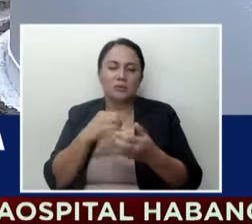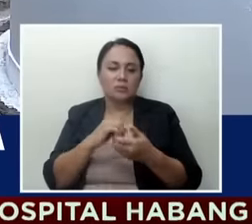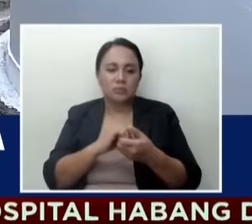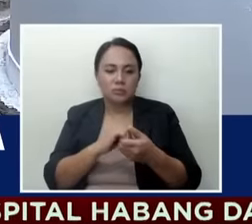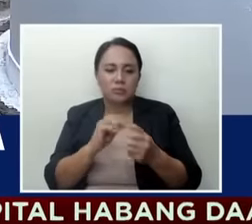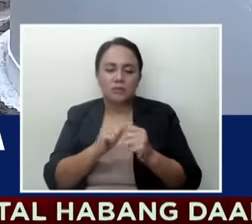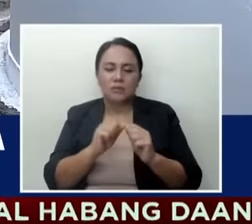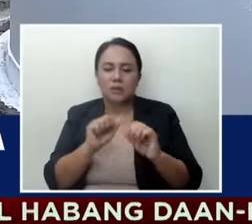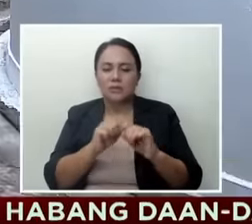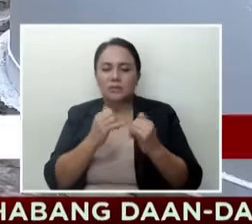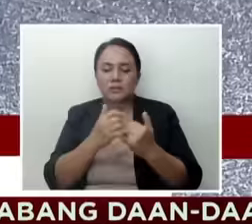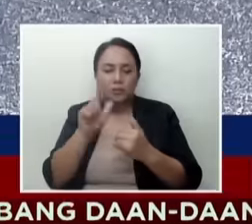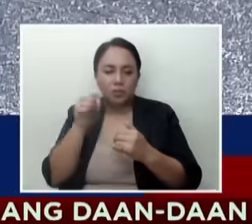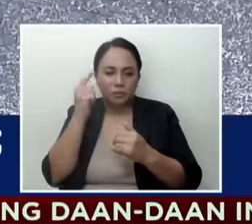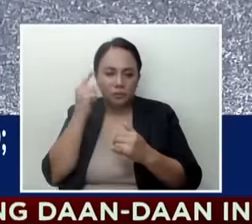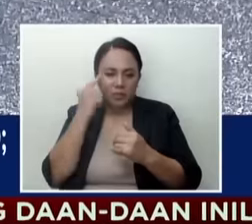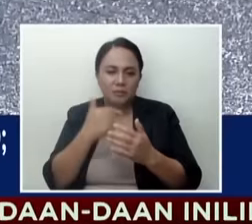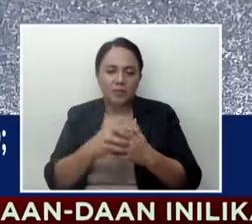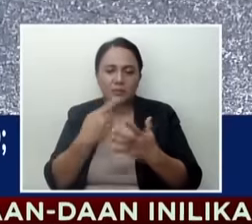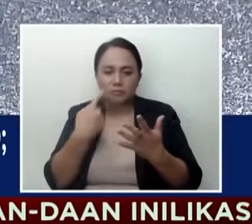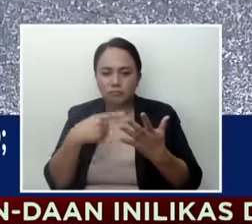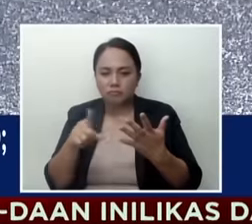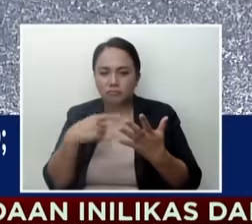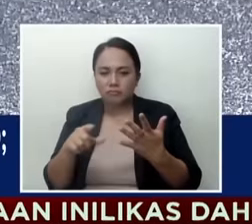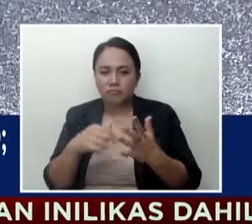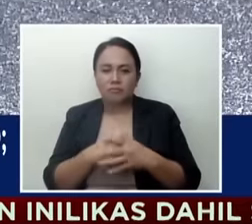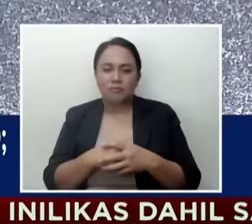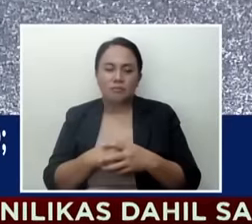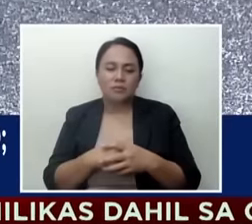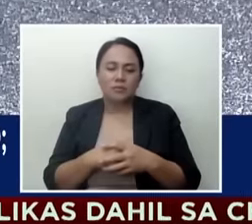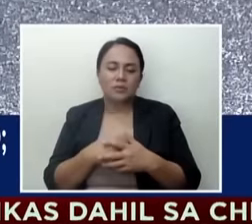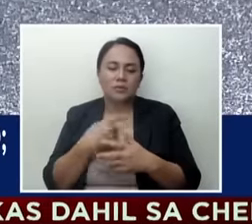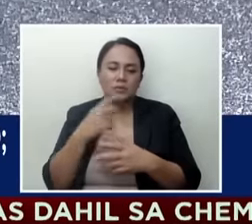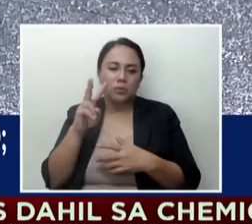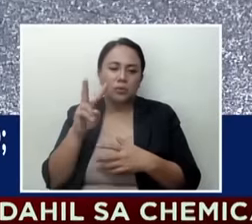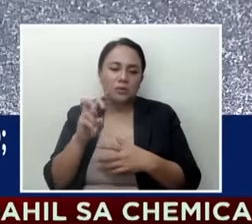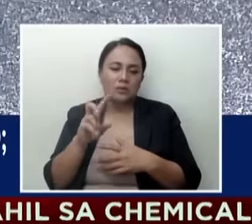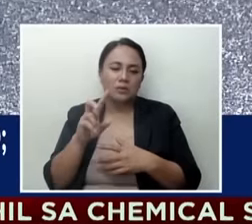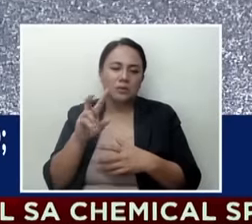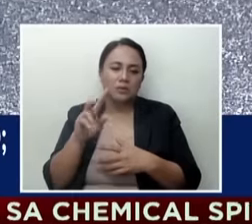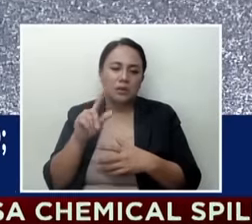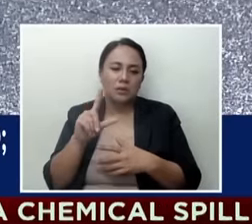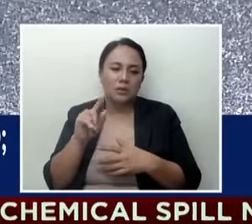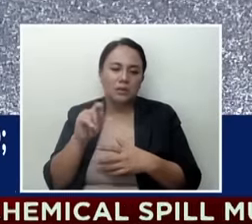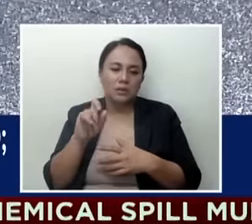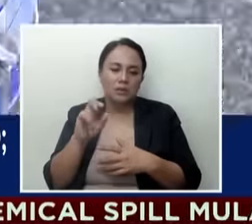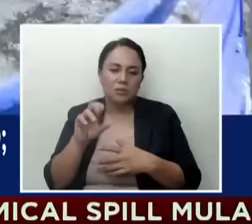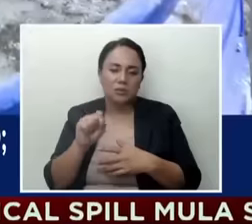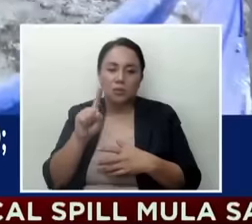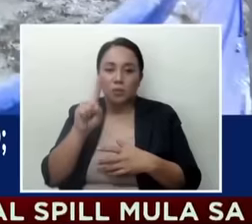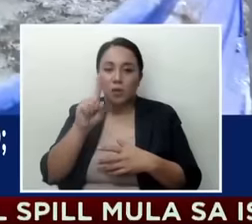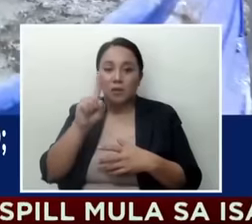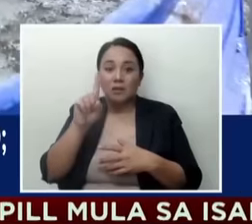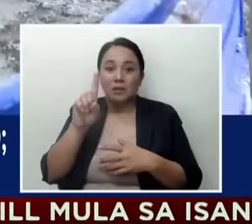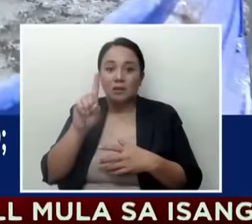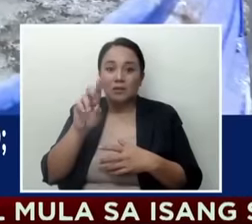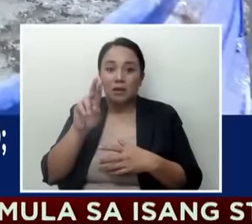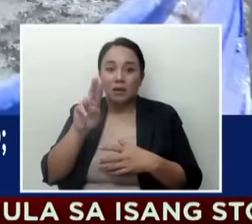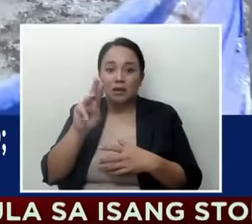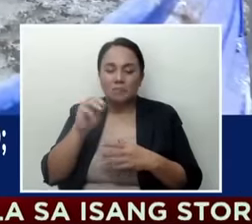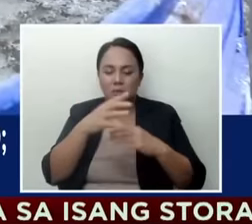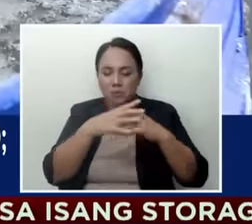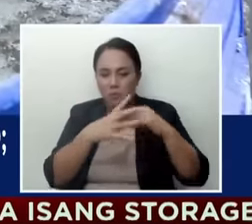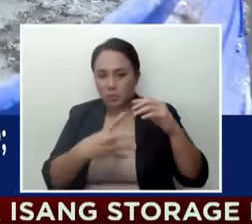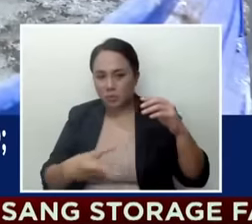mga ahensya ng gobyerno para sa investigasyon. Nasa 200 liters lamang umano o 1 drum ng kemikal ang tumagas